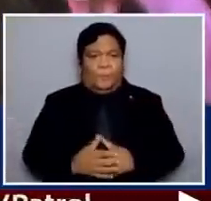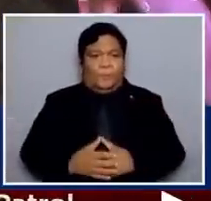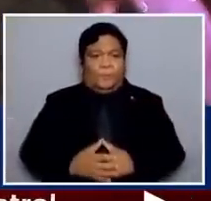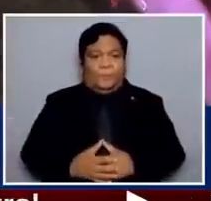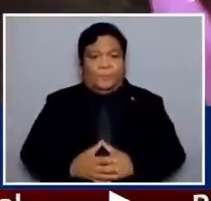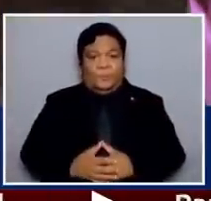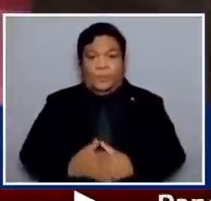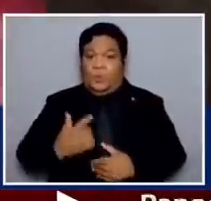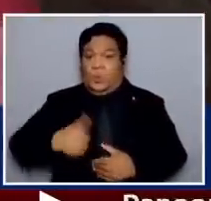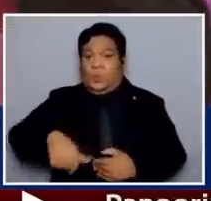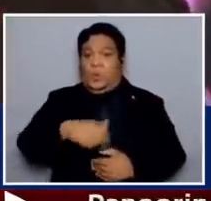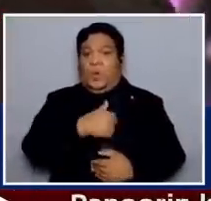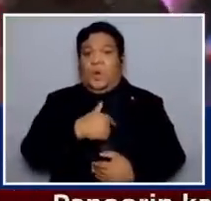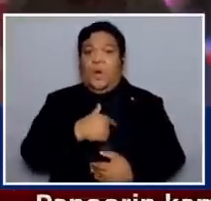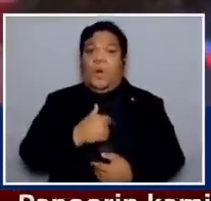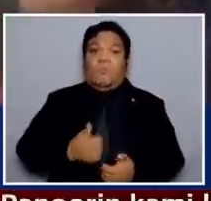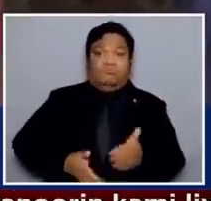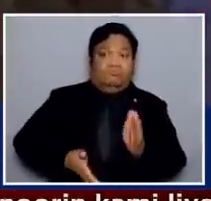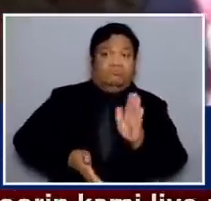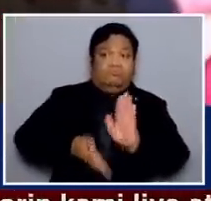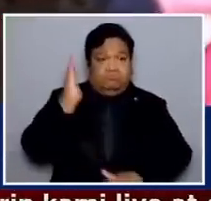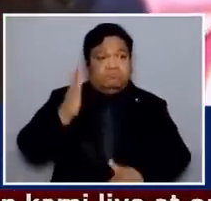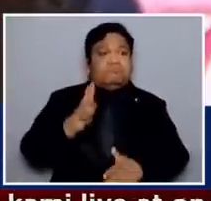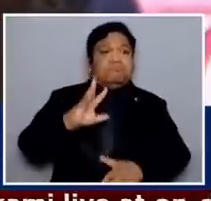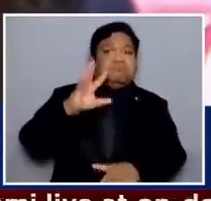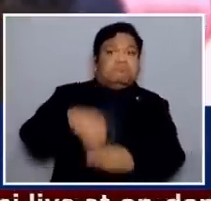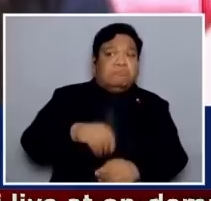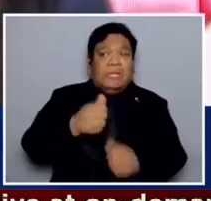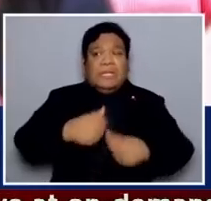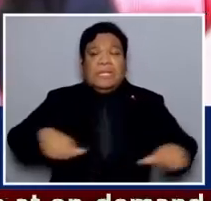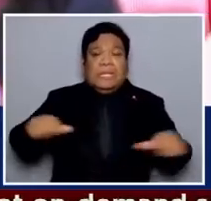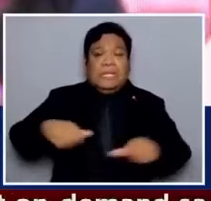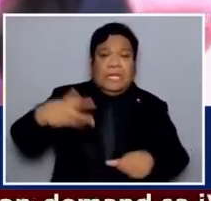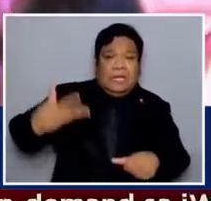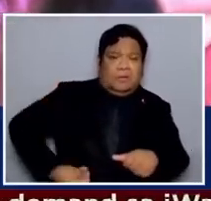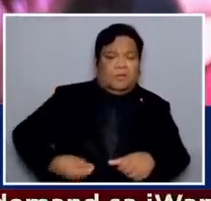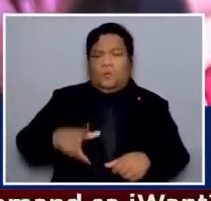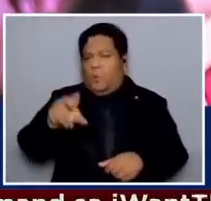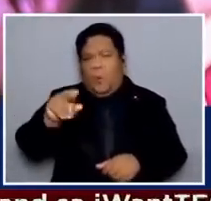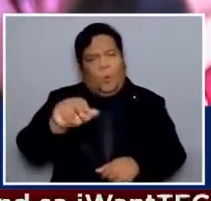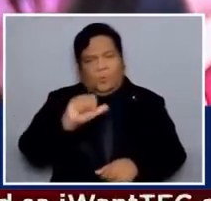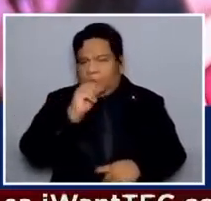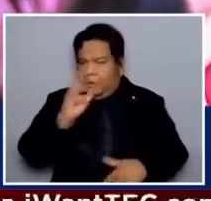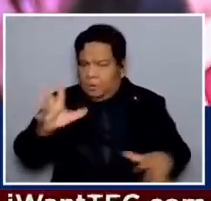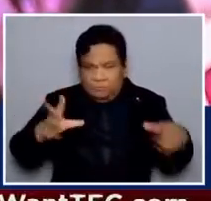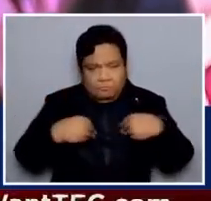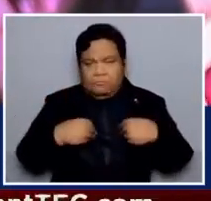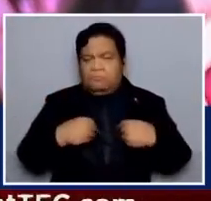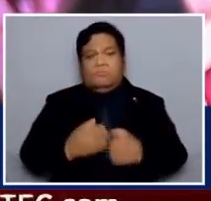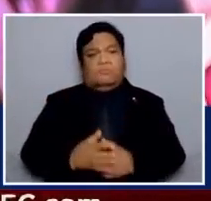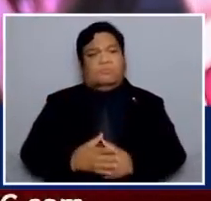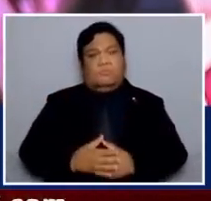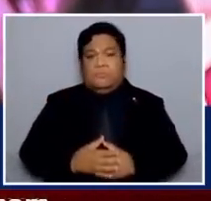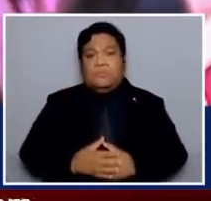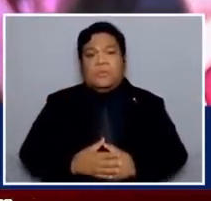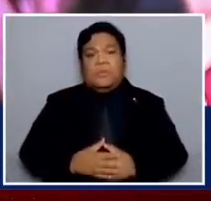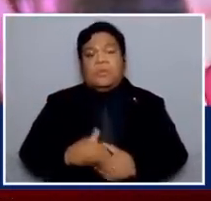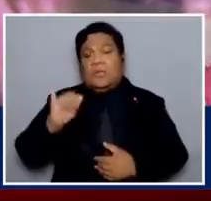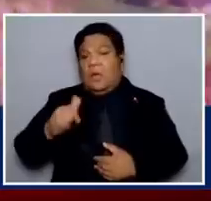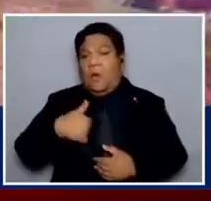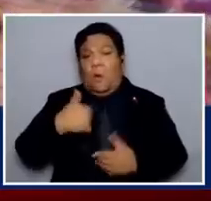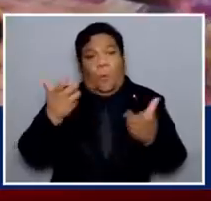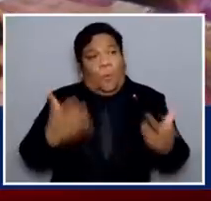tayo pumayag na masangkot sa anumang kasong katiwalian dahil ayaw ko kayong